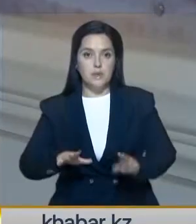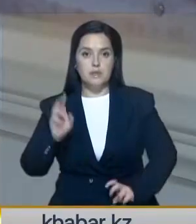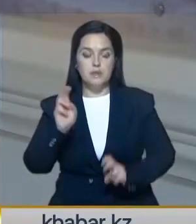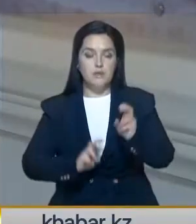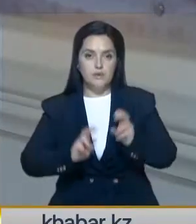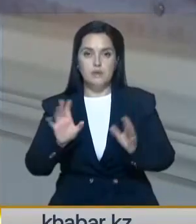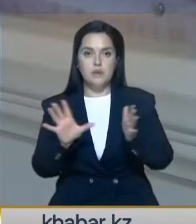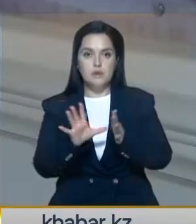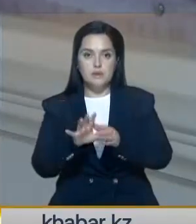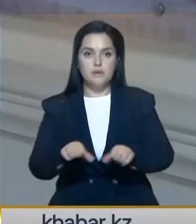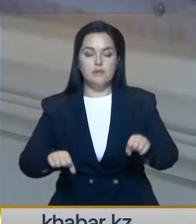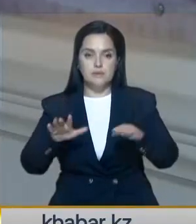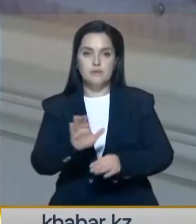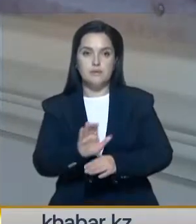скажем так.